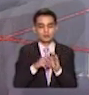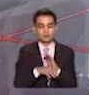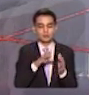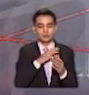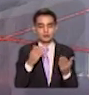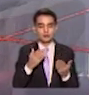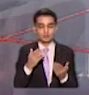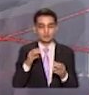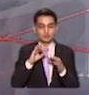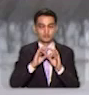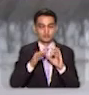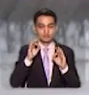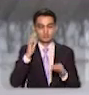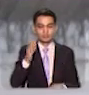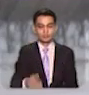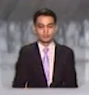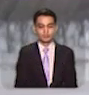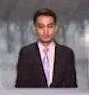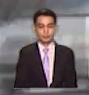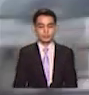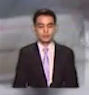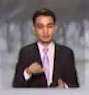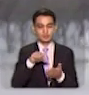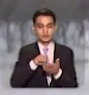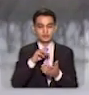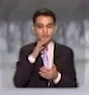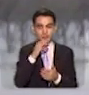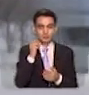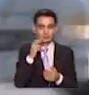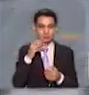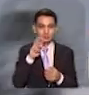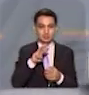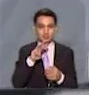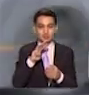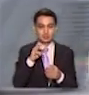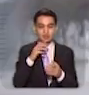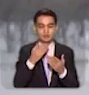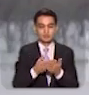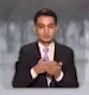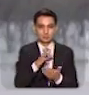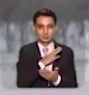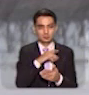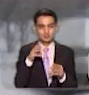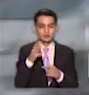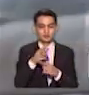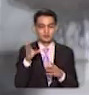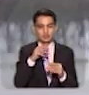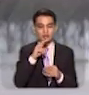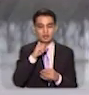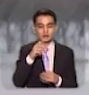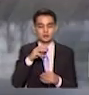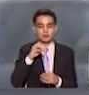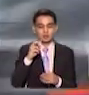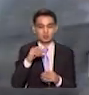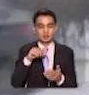Әлібай толығырақ. Оқыс оқиға түскі үш шамасында бірнеше республикалық телеарна ақпарат тарататын Қазмедиа